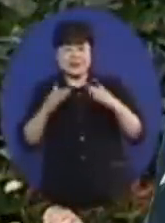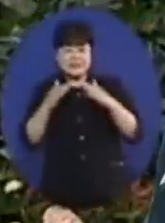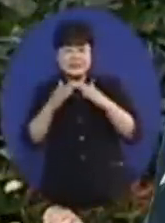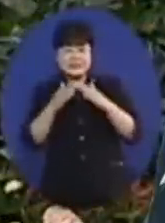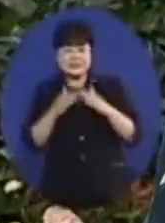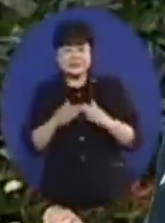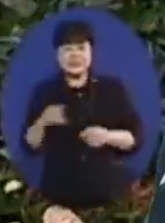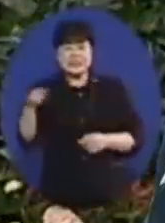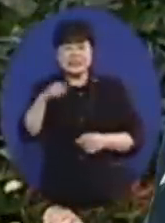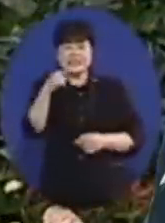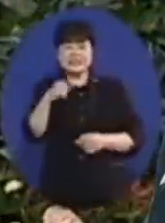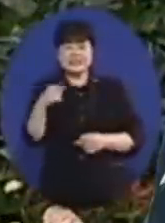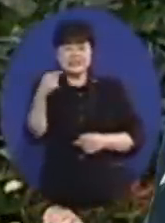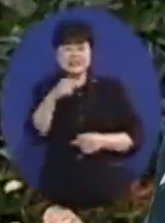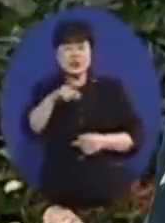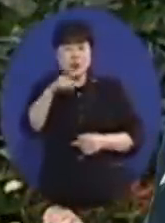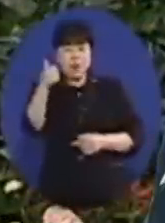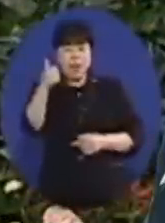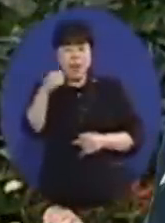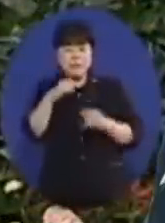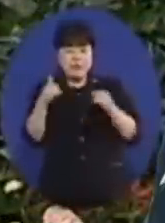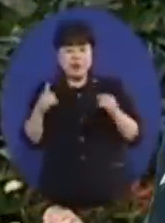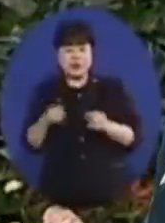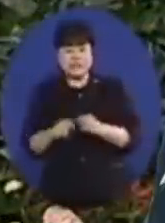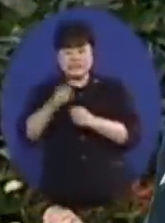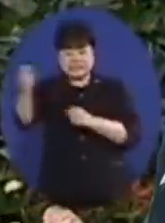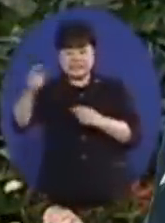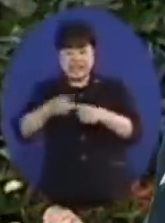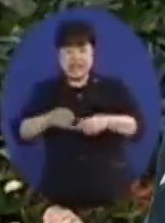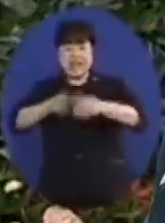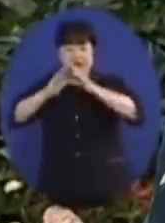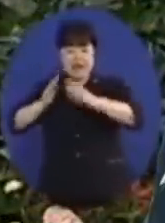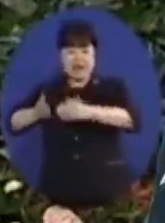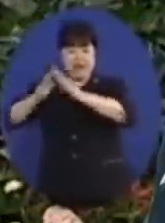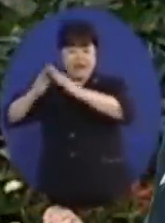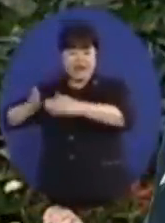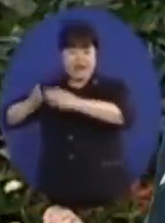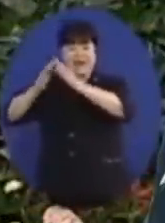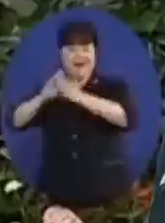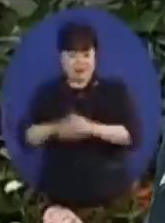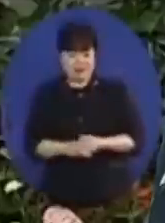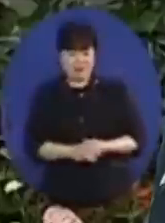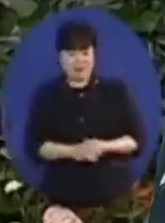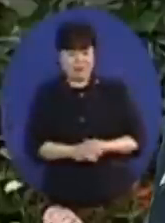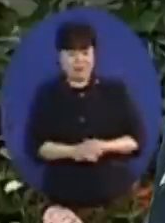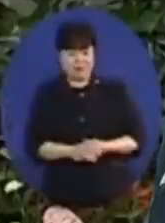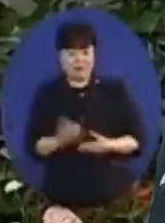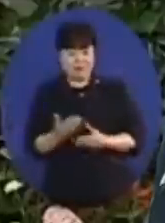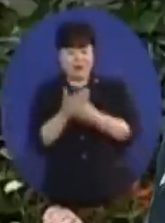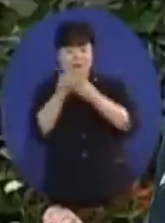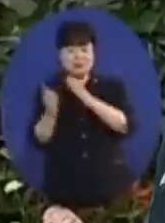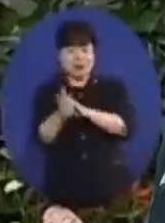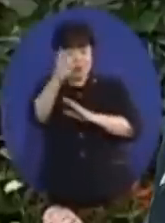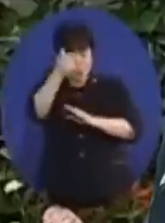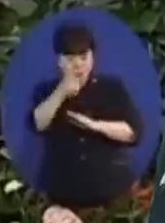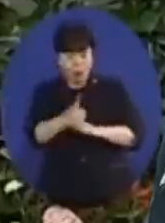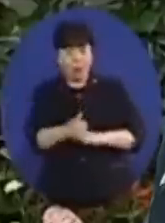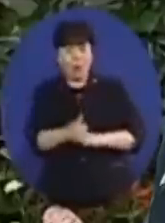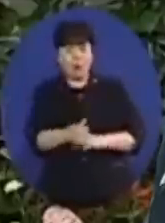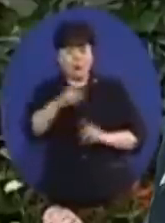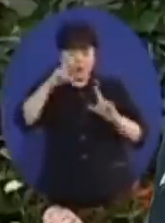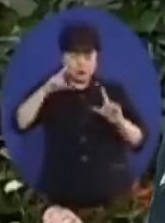1,500명의 60여 개의 해외 지사를 둔 명실상부한 글로벌 기업으로 키워 성공신하의